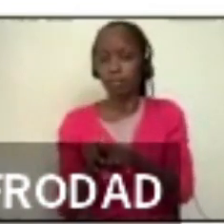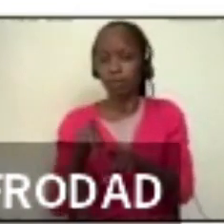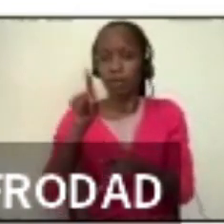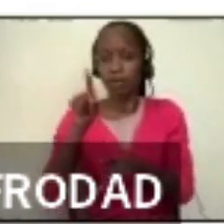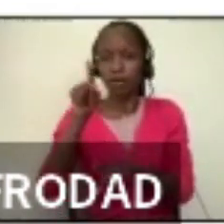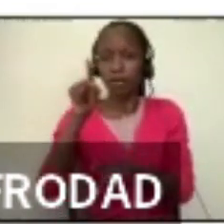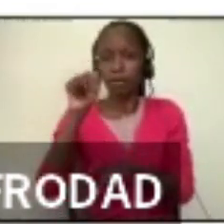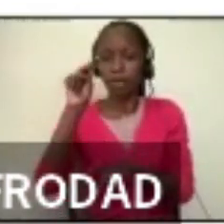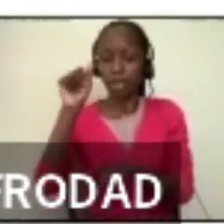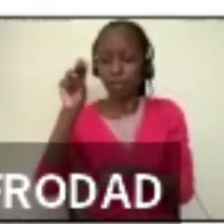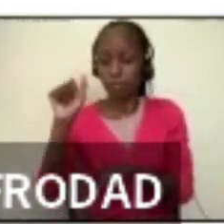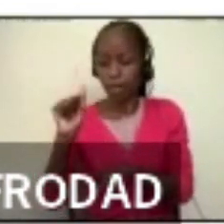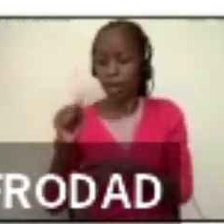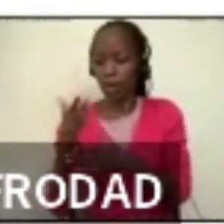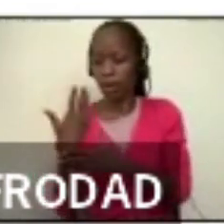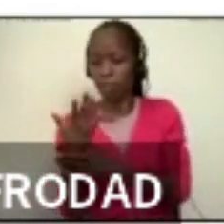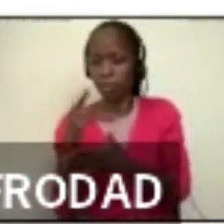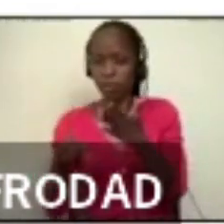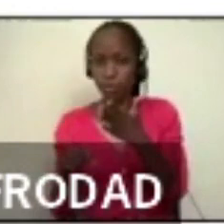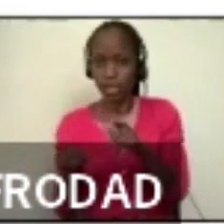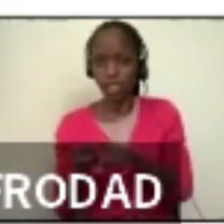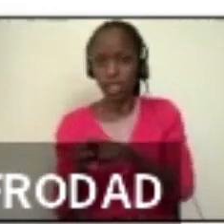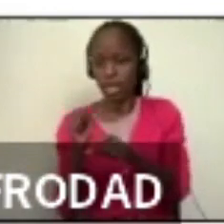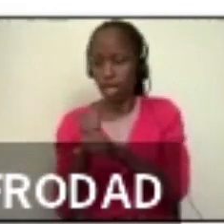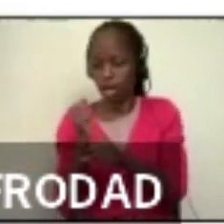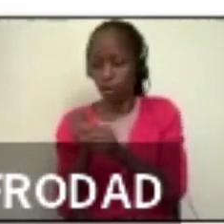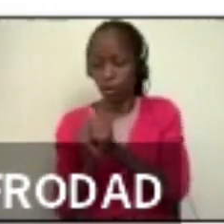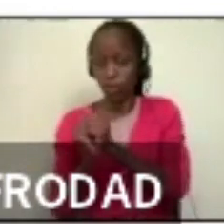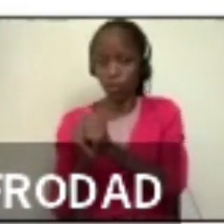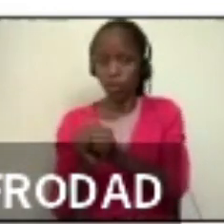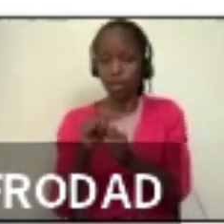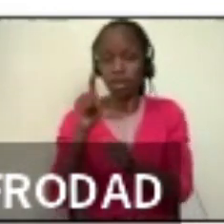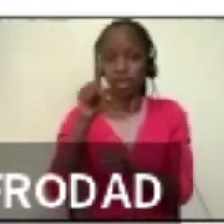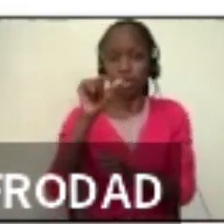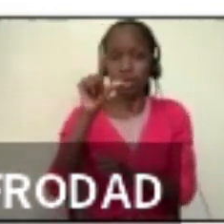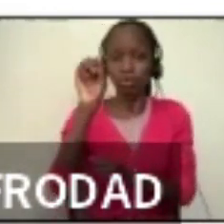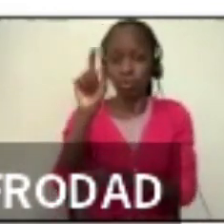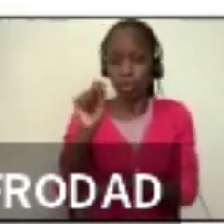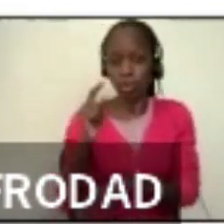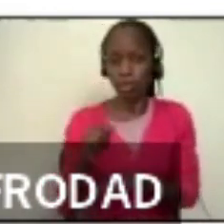son avion privé et qui l'amenait dans ses voyages.